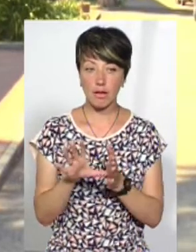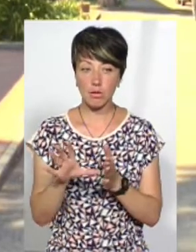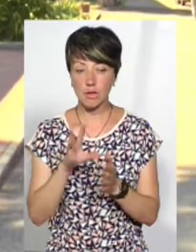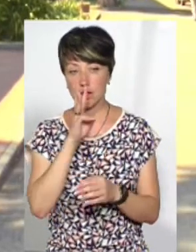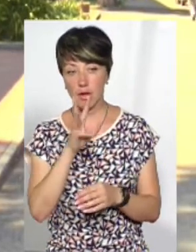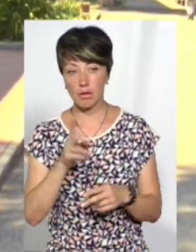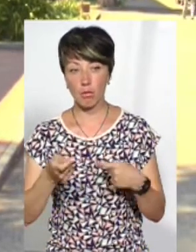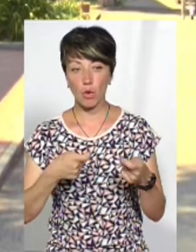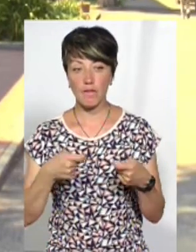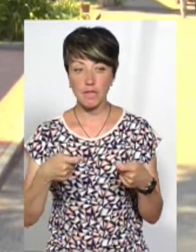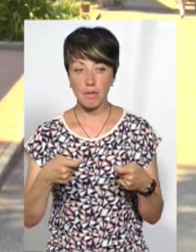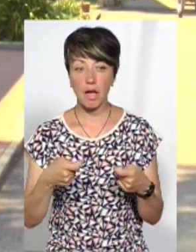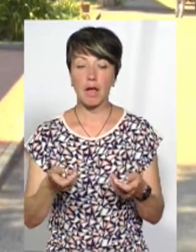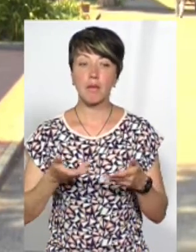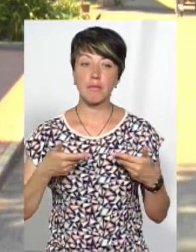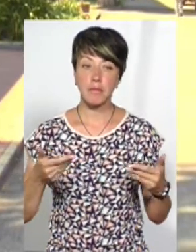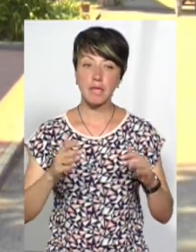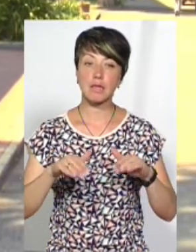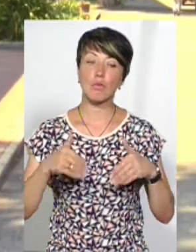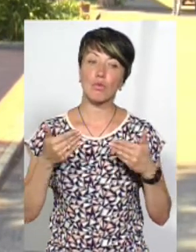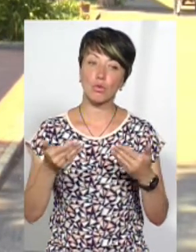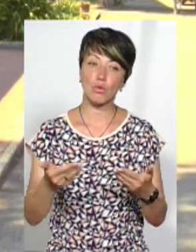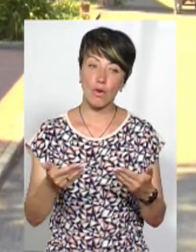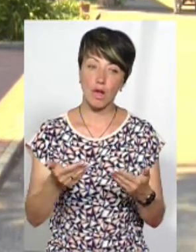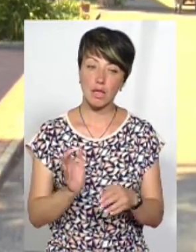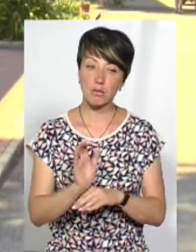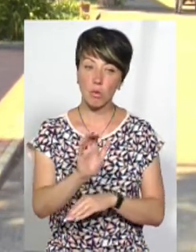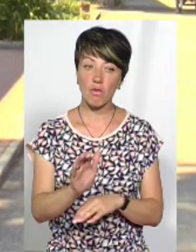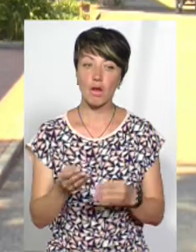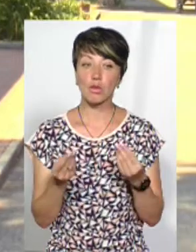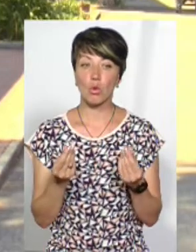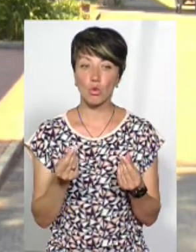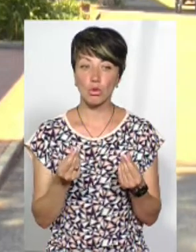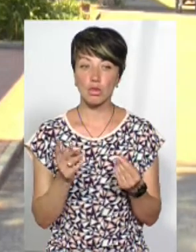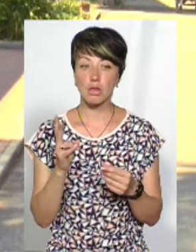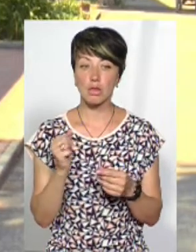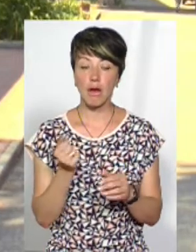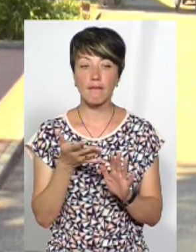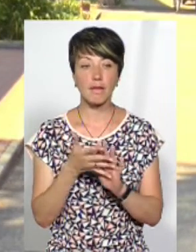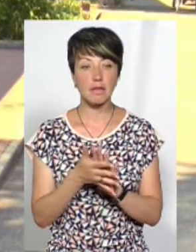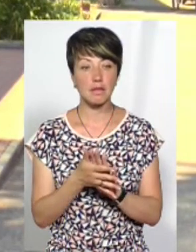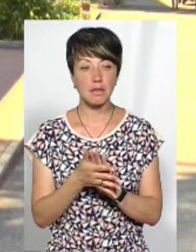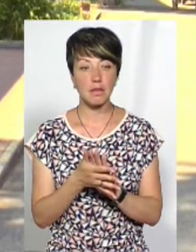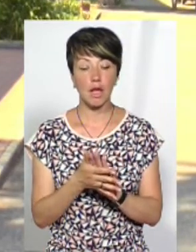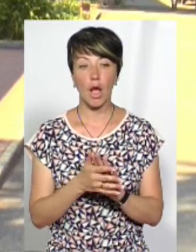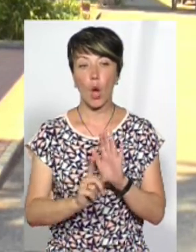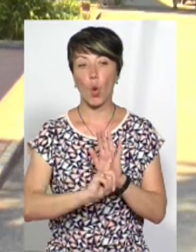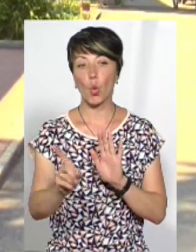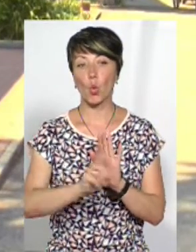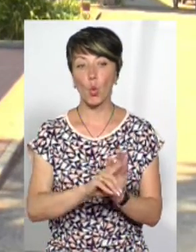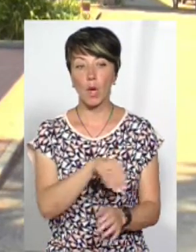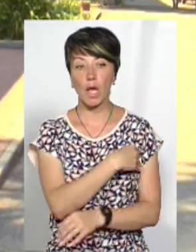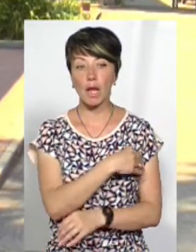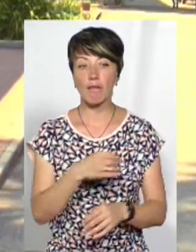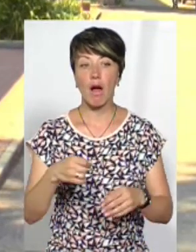зарплатню продавцям. Ми запропонували їм спрямувати ці кошти на витрати кур'єрів,